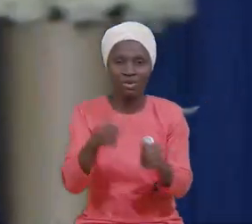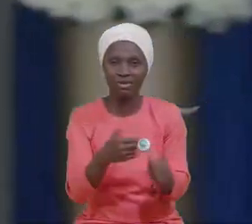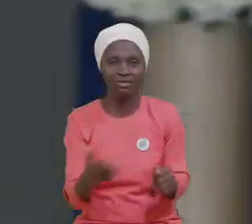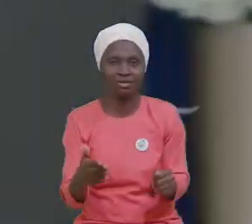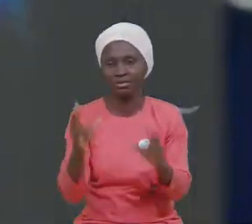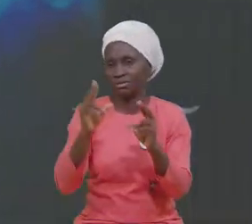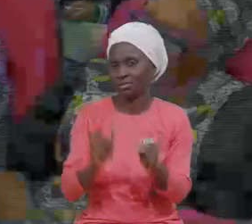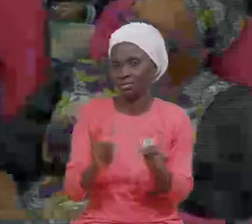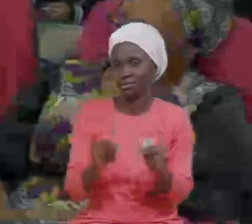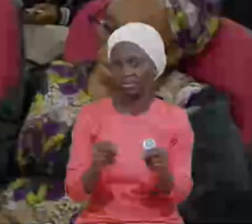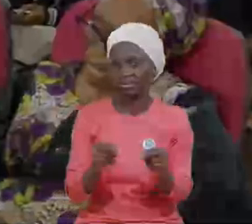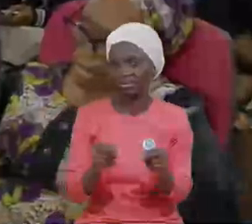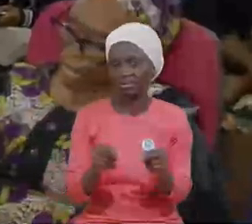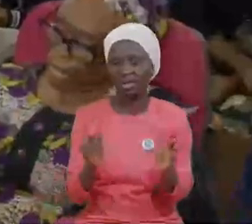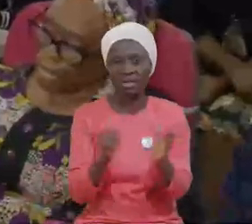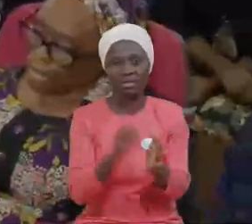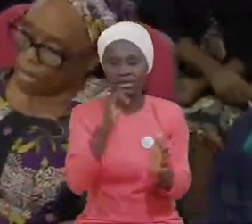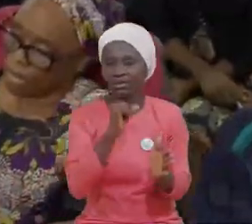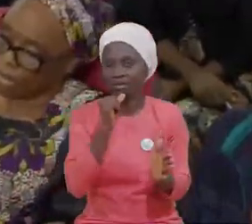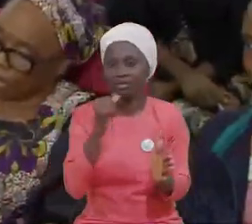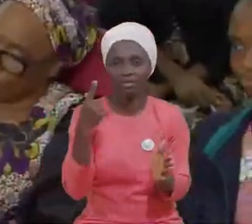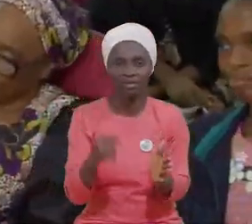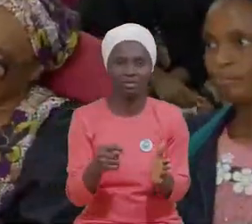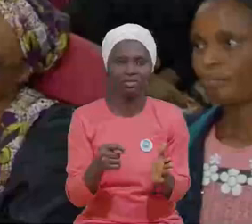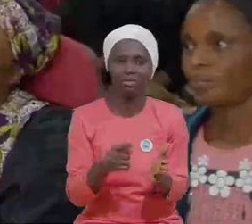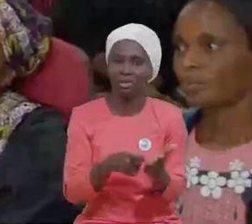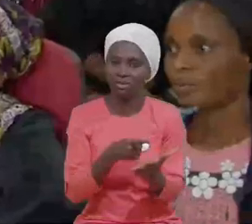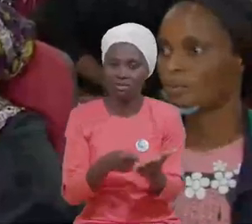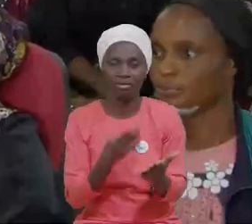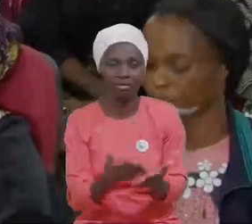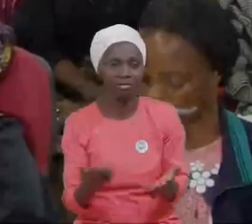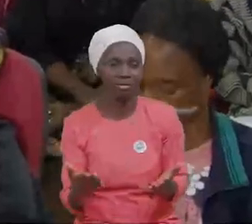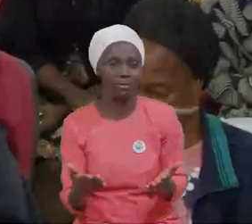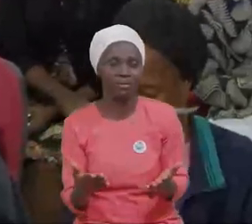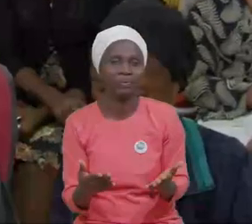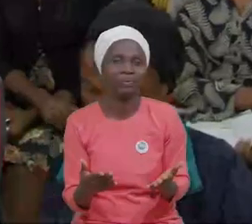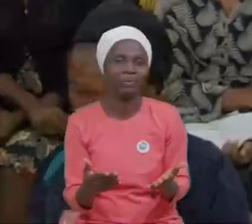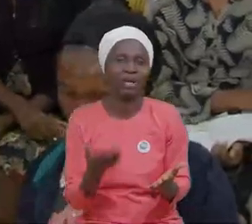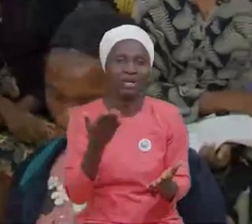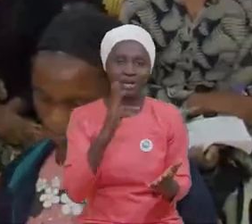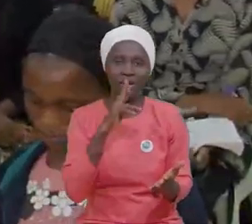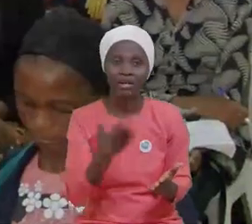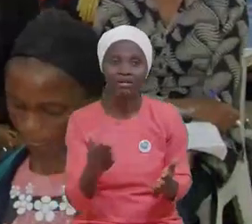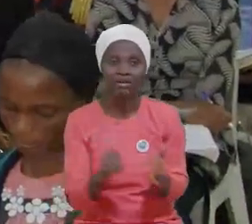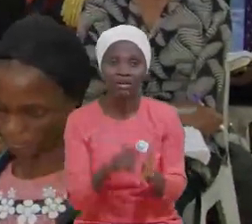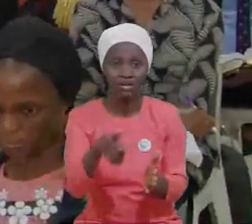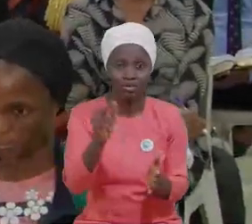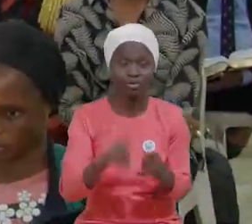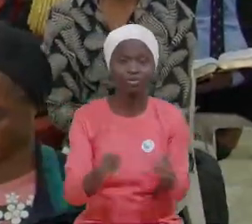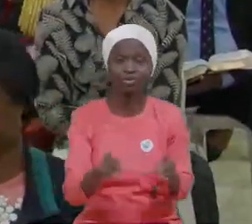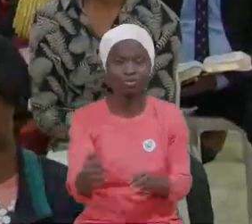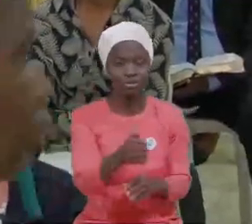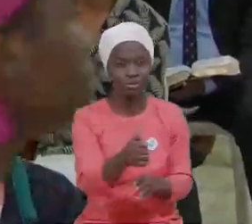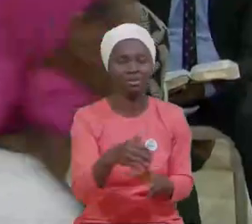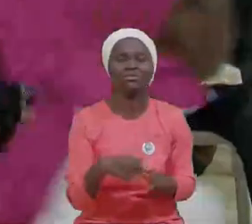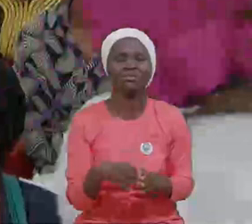rien, il le fera pour moi. Ça, ce n'est pas une bonne réflexion, ce n'est pas scripturaire. Les choses dont tu as besoin, que tu